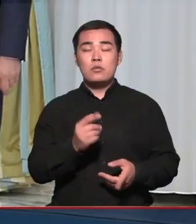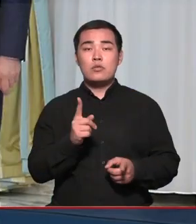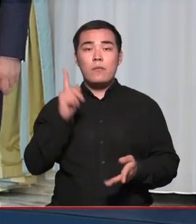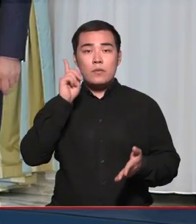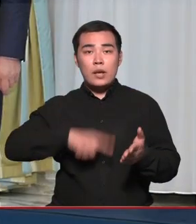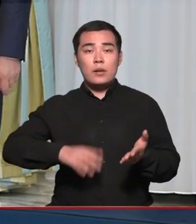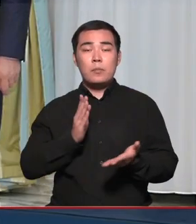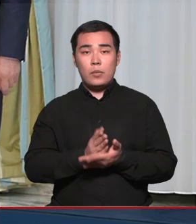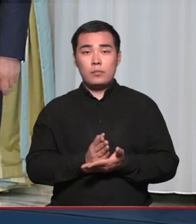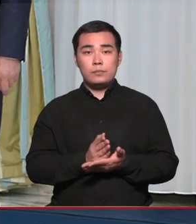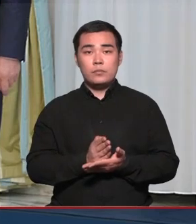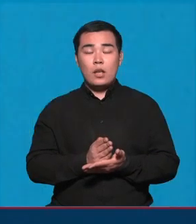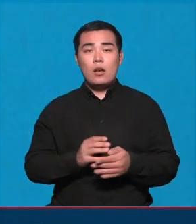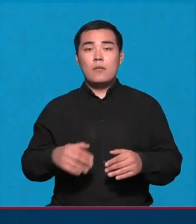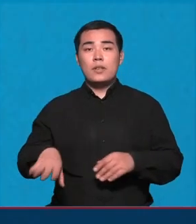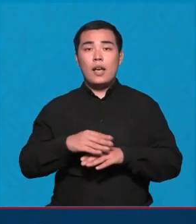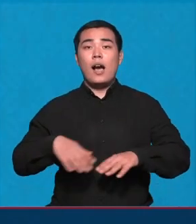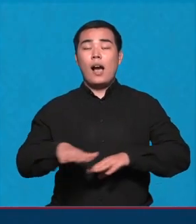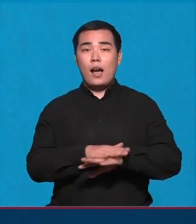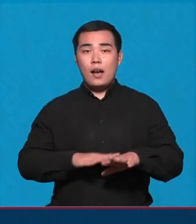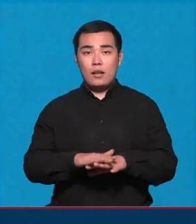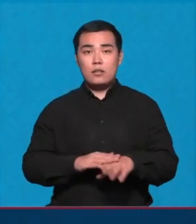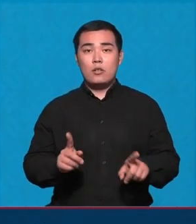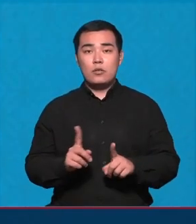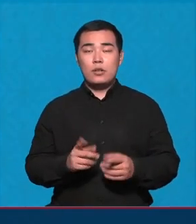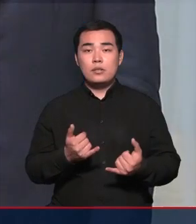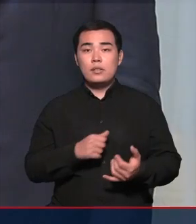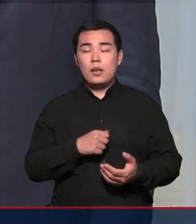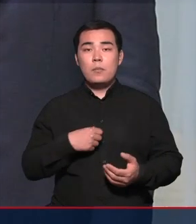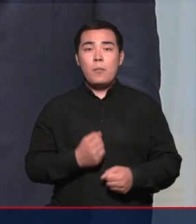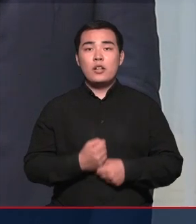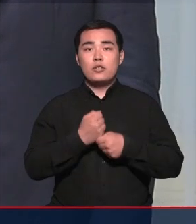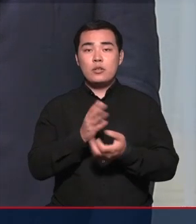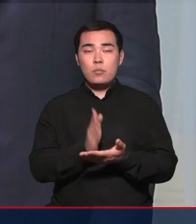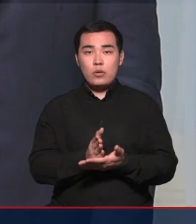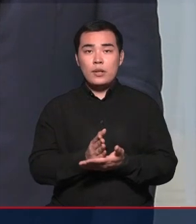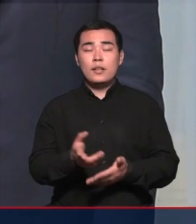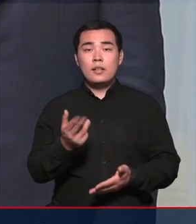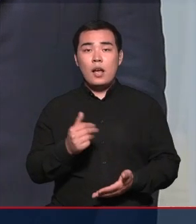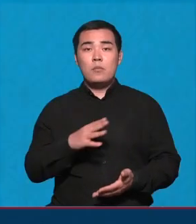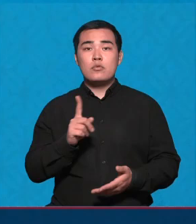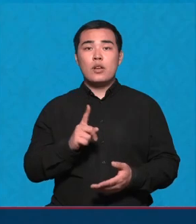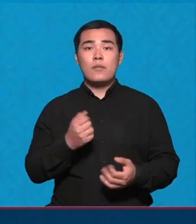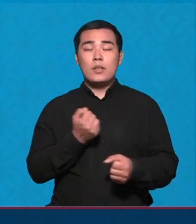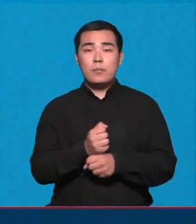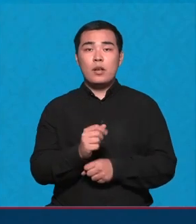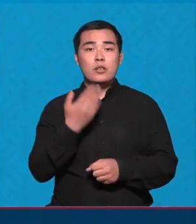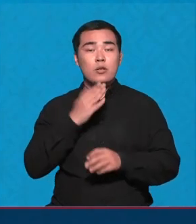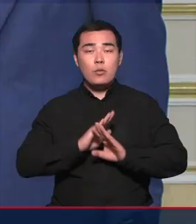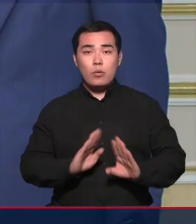артамыз. Бүкіл халқымыз сіздерге жан күйер. Әрине, чемпион болу оңай